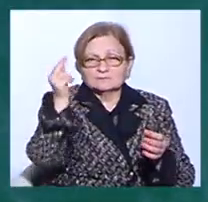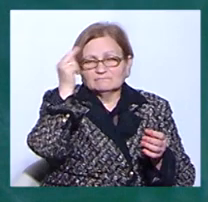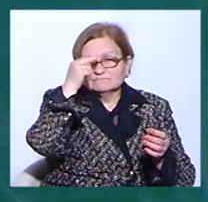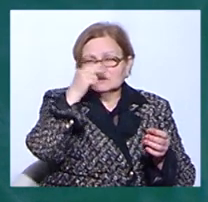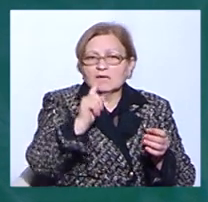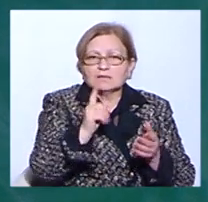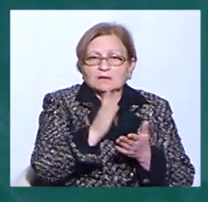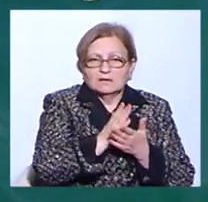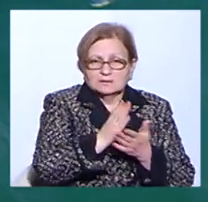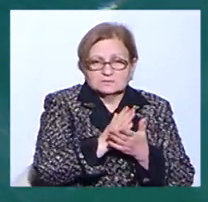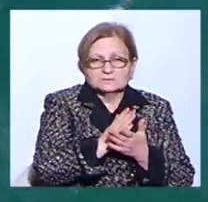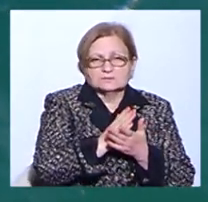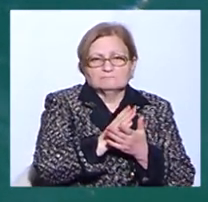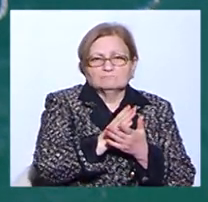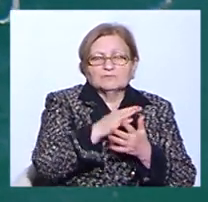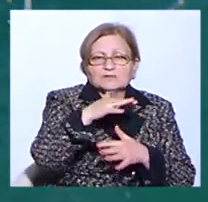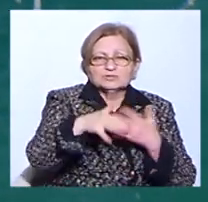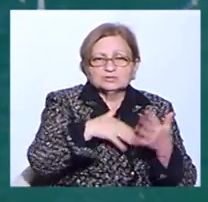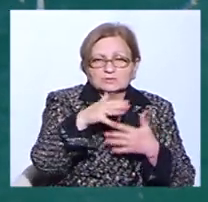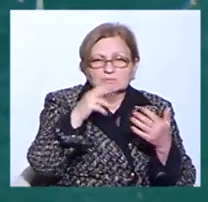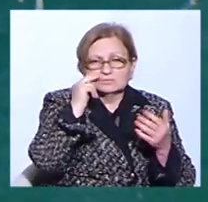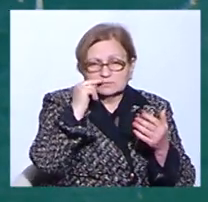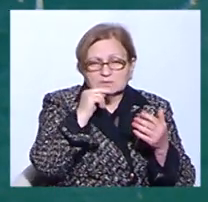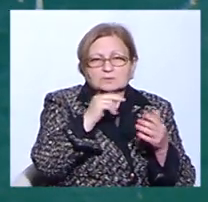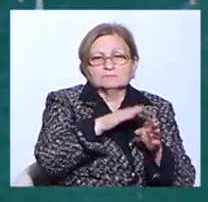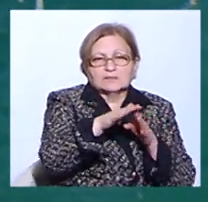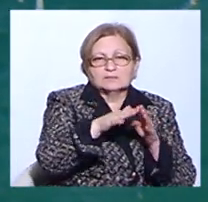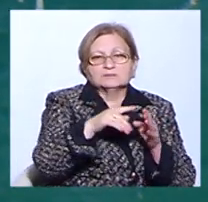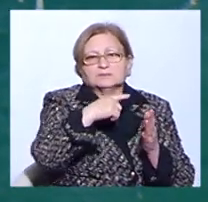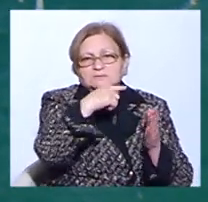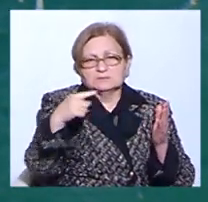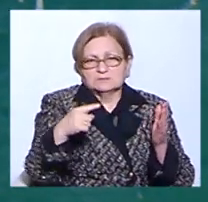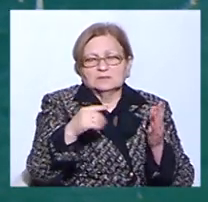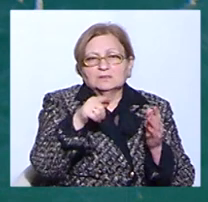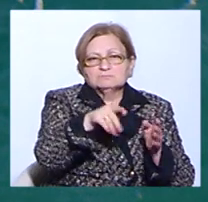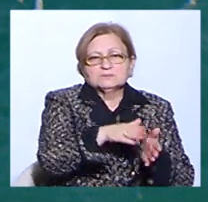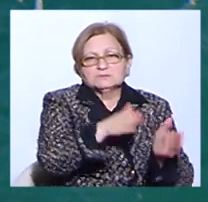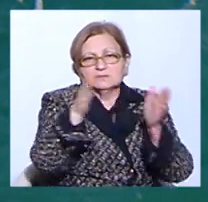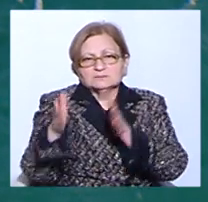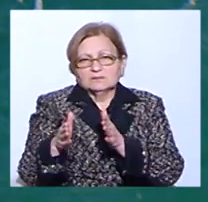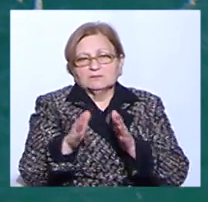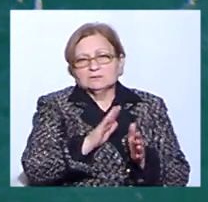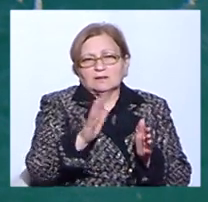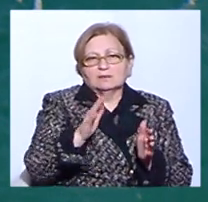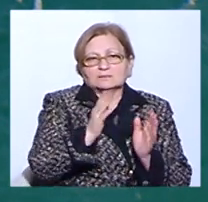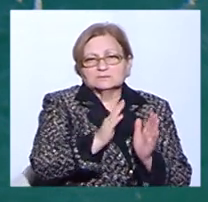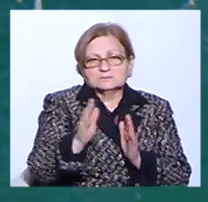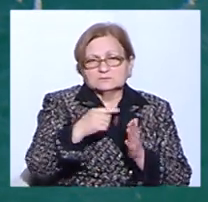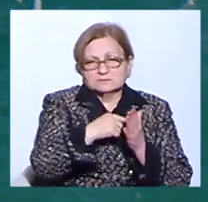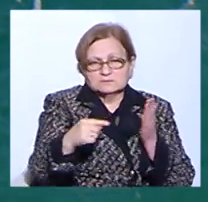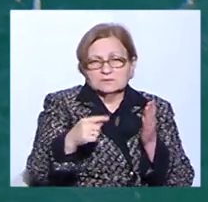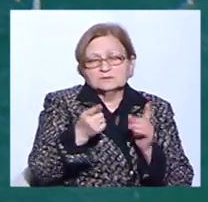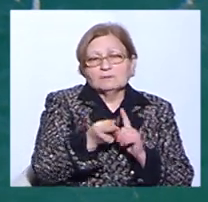შევისწავლე თუ რა არის შერეული რიცხვი, ანუ მთელი და წილადი, მისი გადაყვანა არაწესიერ წილადად და